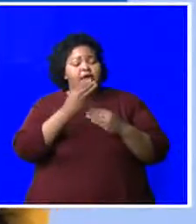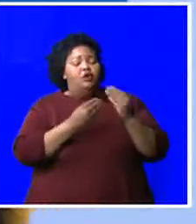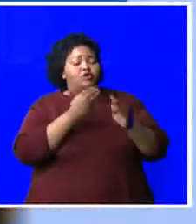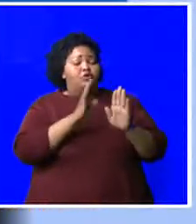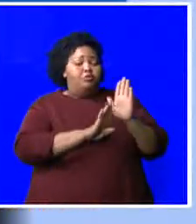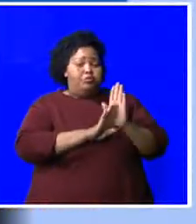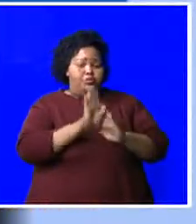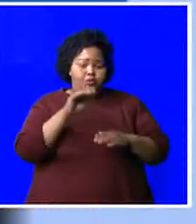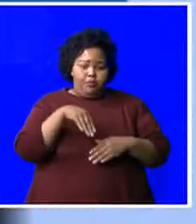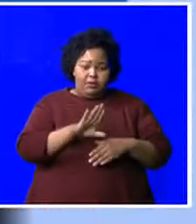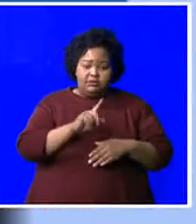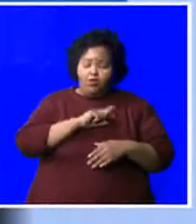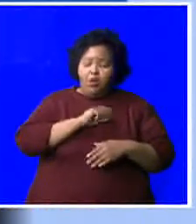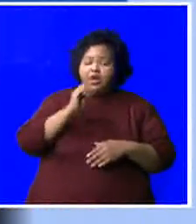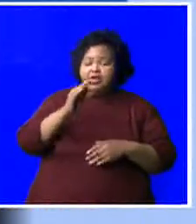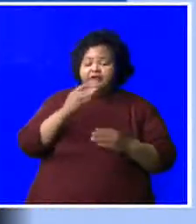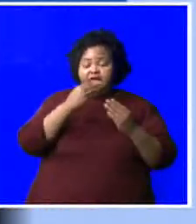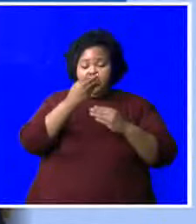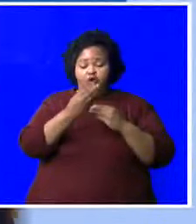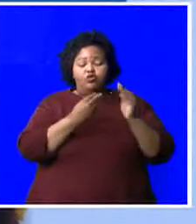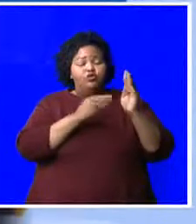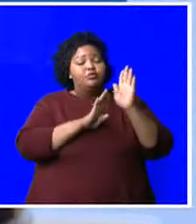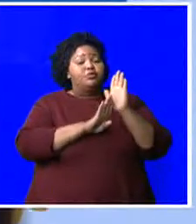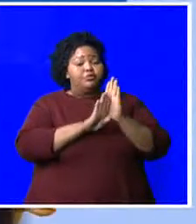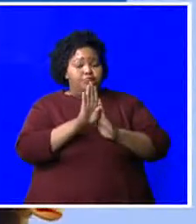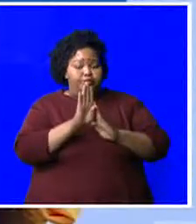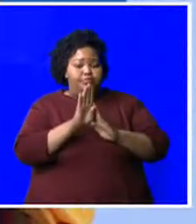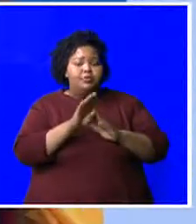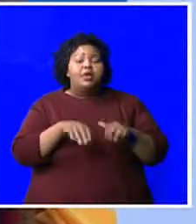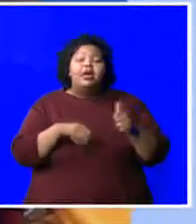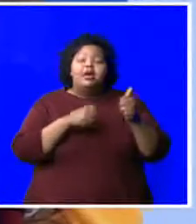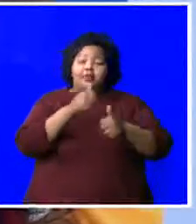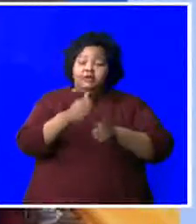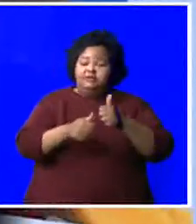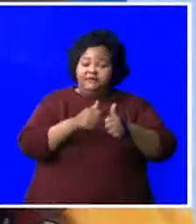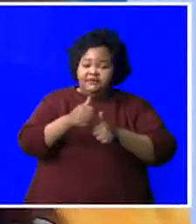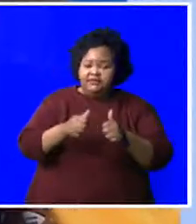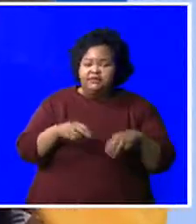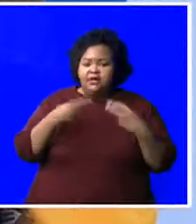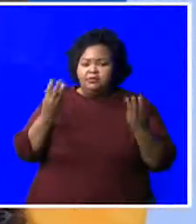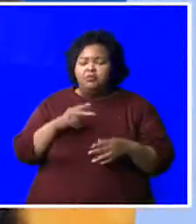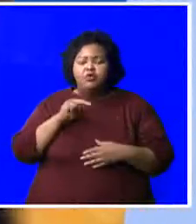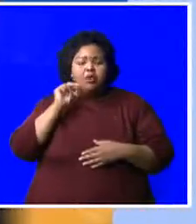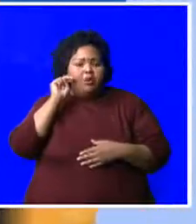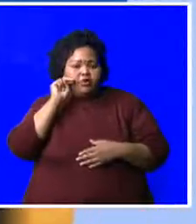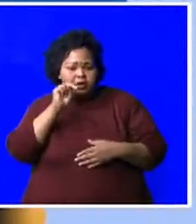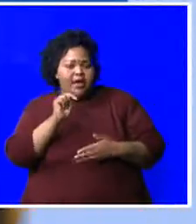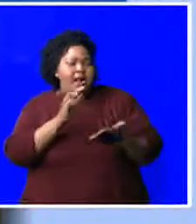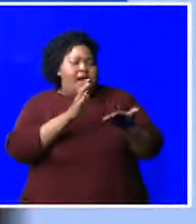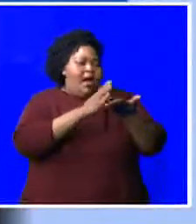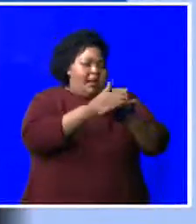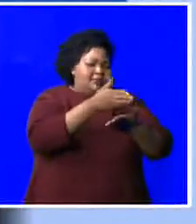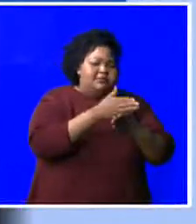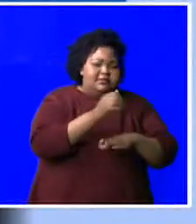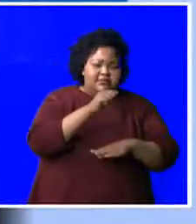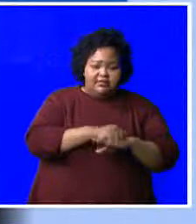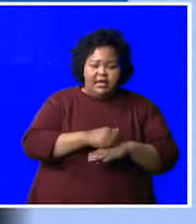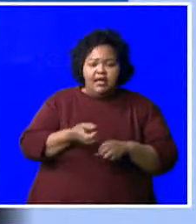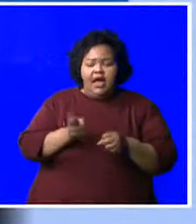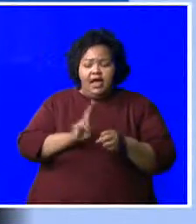uta ukhanza ukuthi lama services abadzingako labantu batawathola ngesikhathi futhi bawathole angilahamba